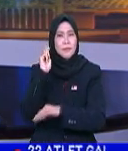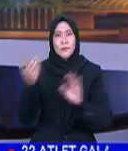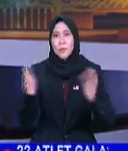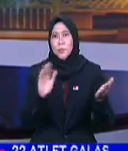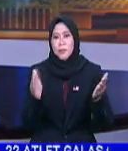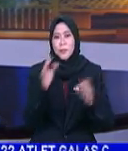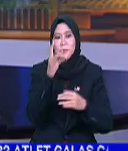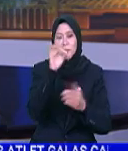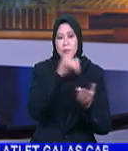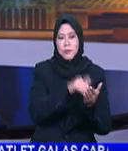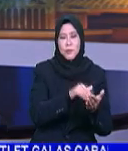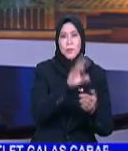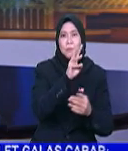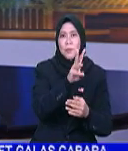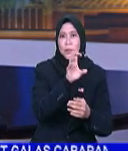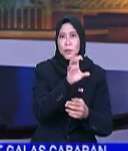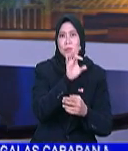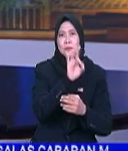berbanding